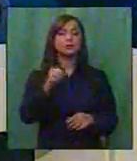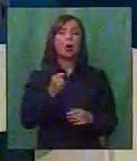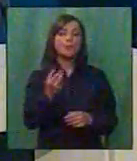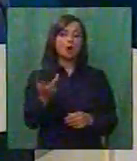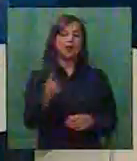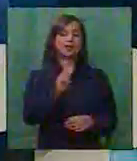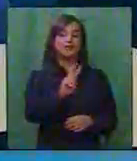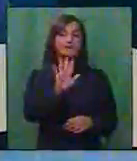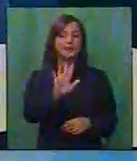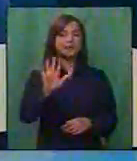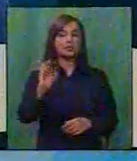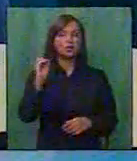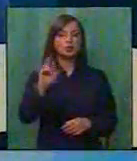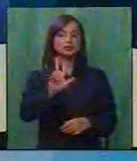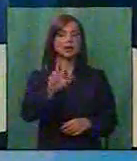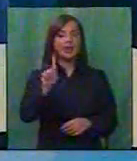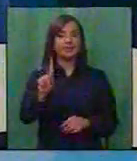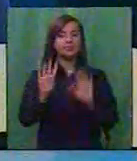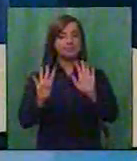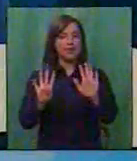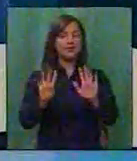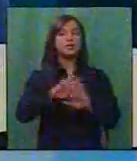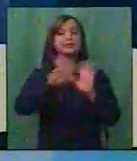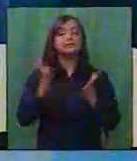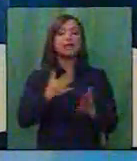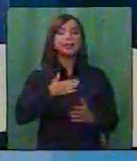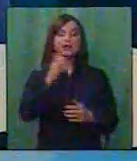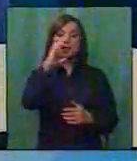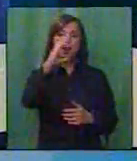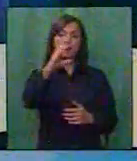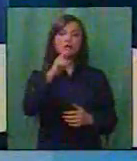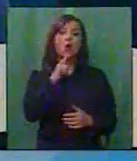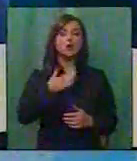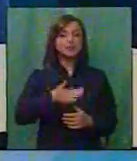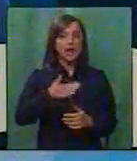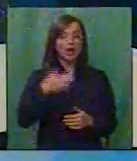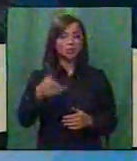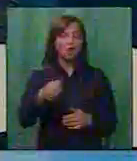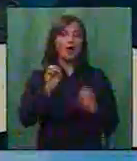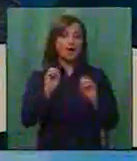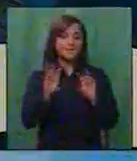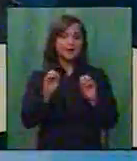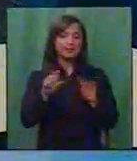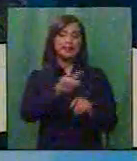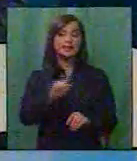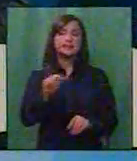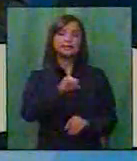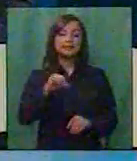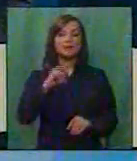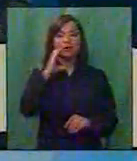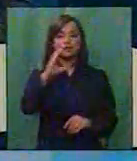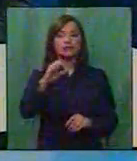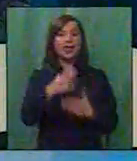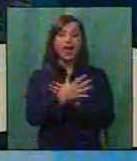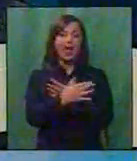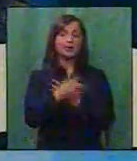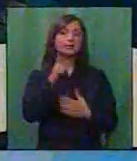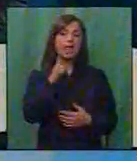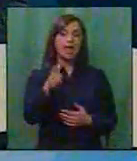за